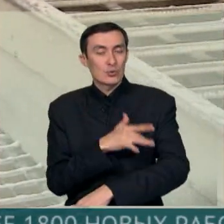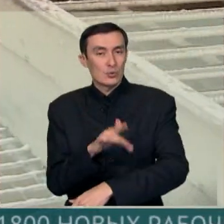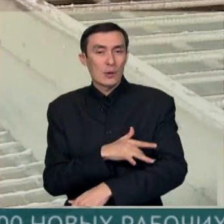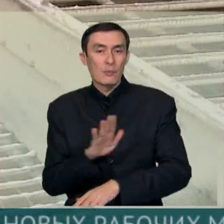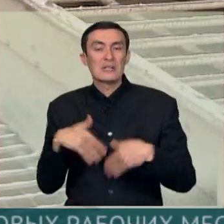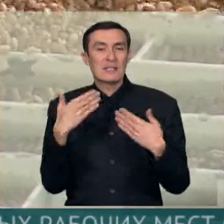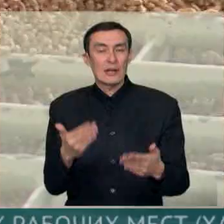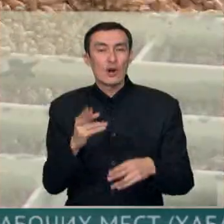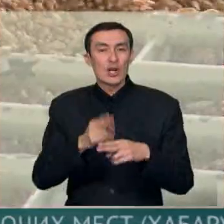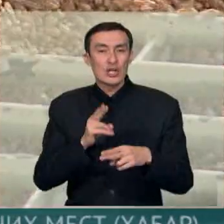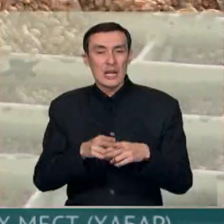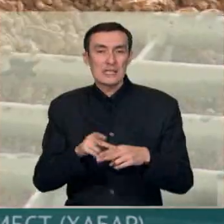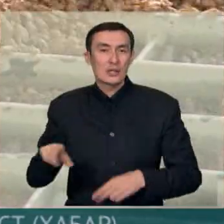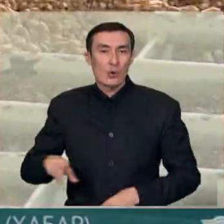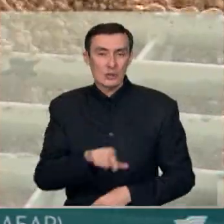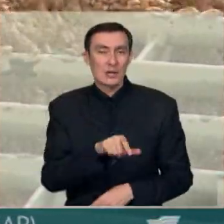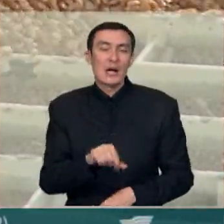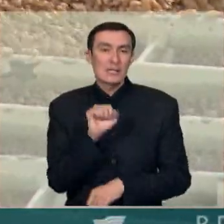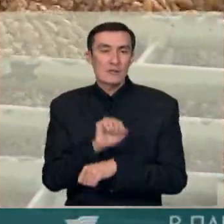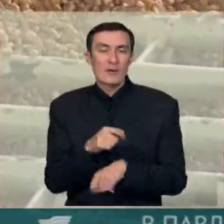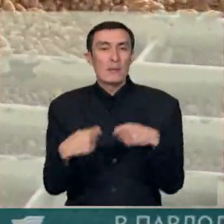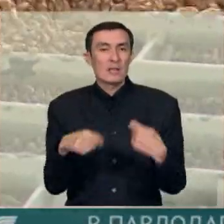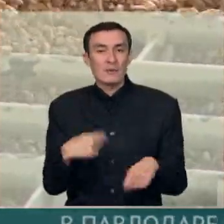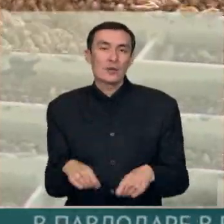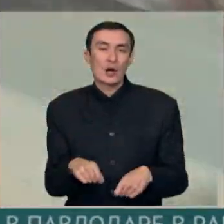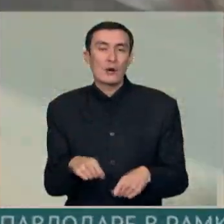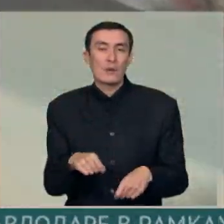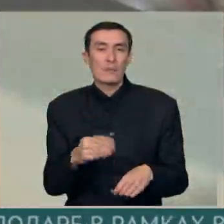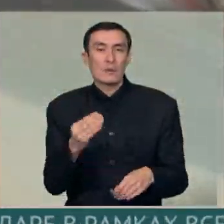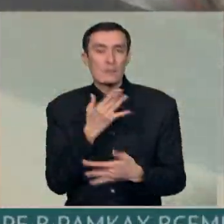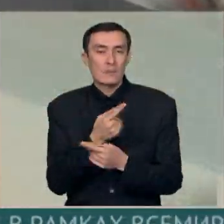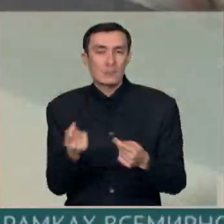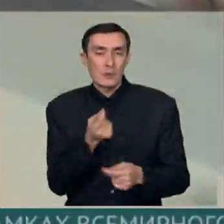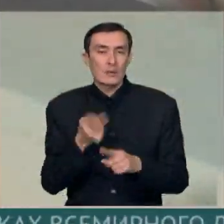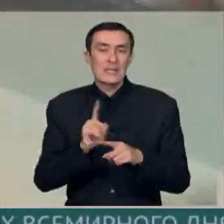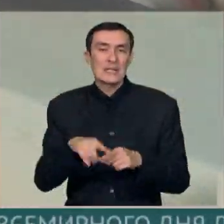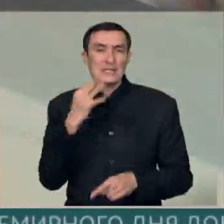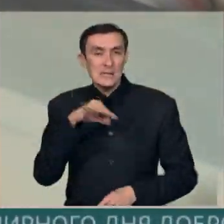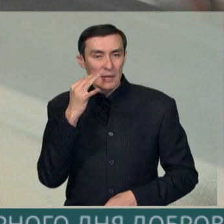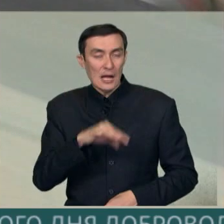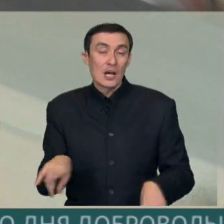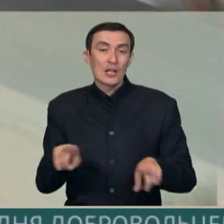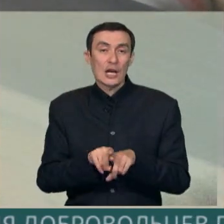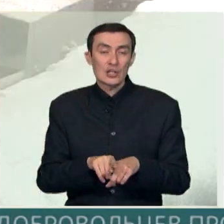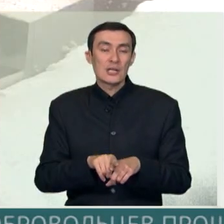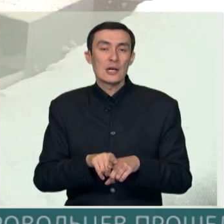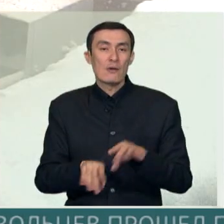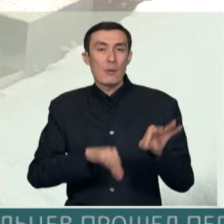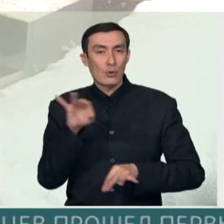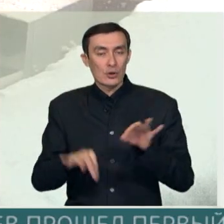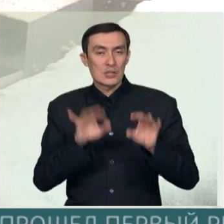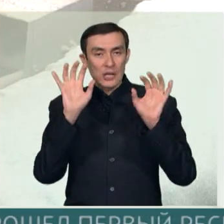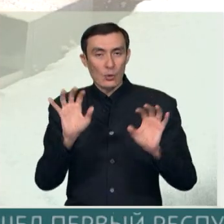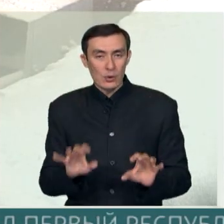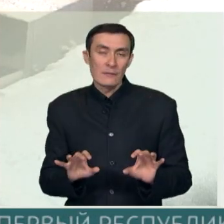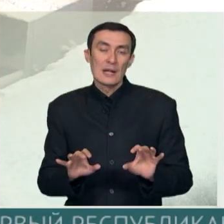по предоставлению железнодорожных тупиков, продавать крупяную продукцию и маслосемена. Кроме этого, законопроект о